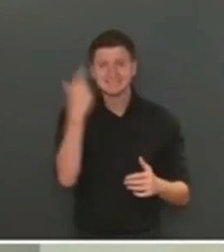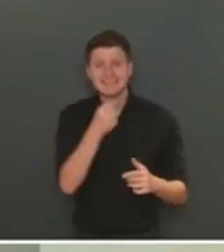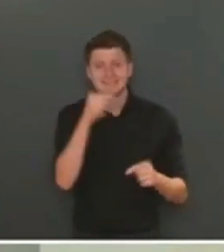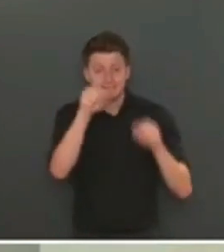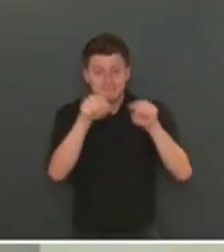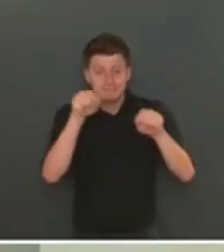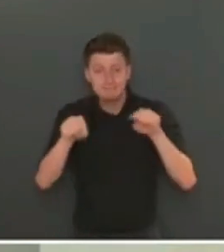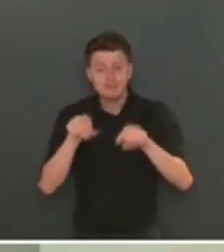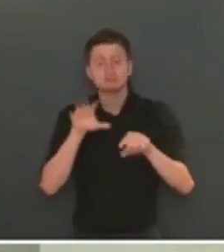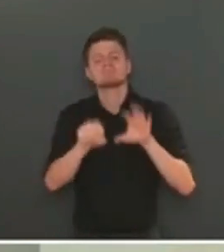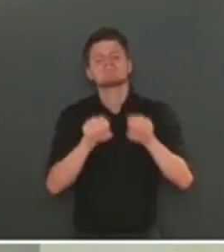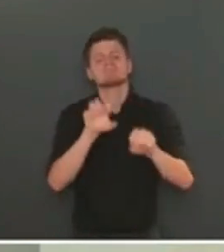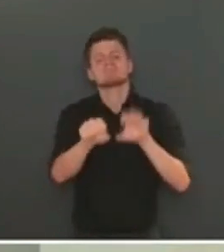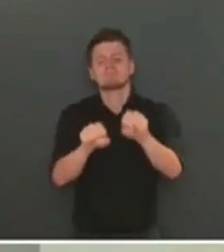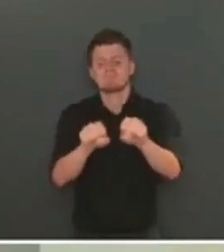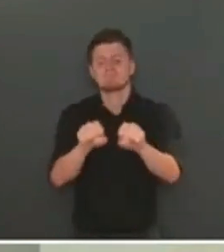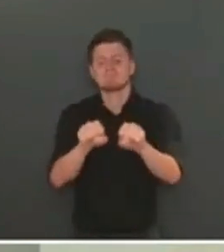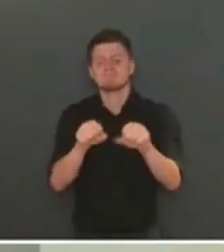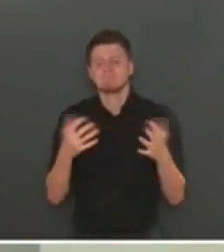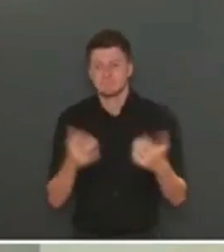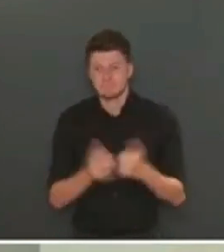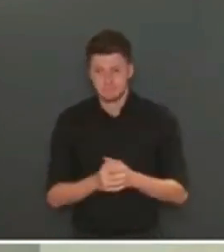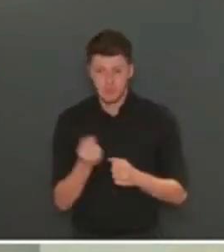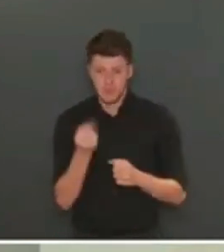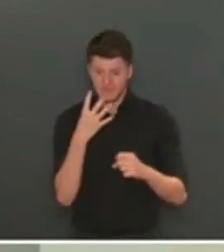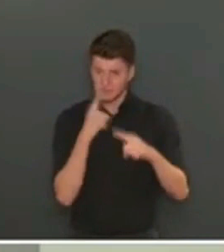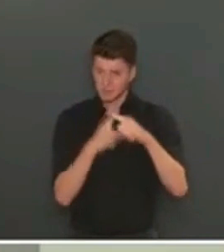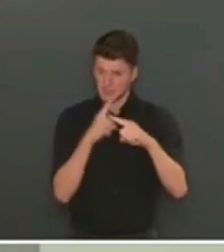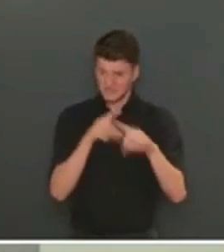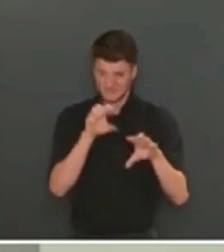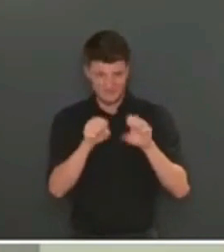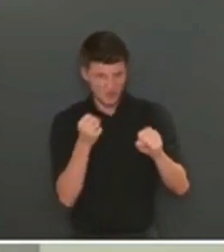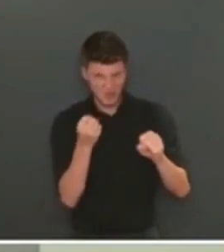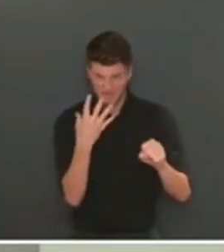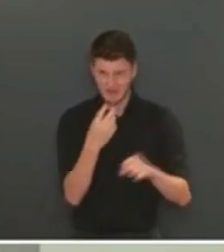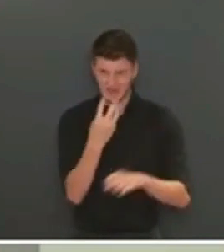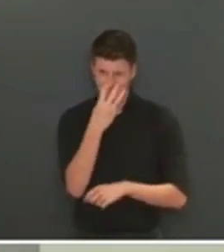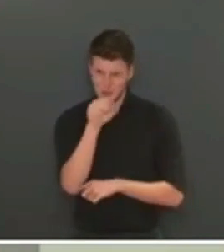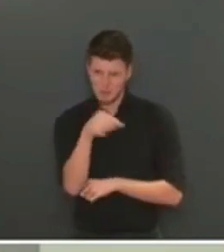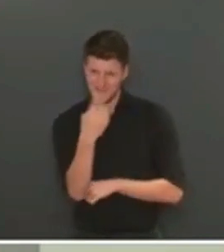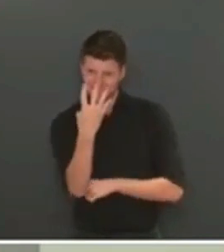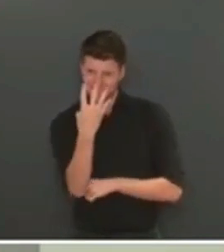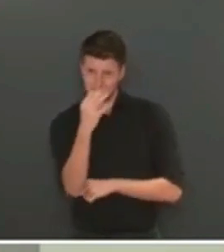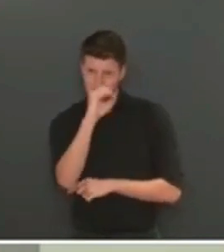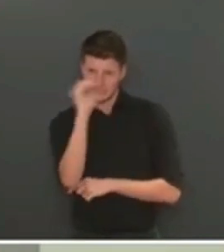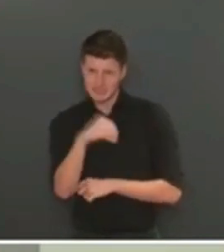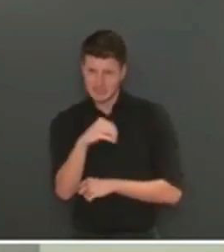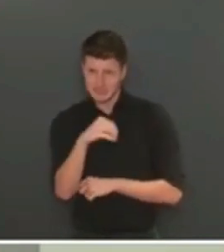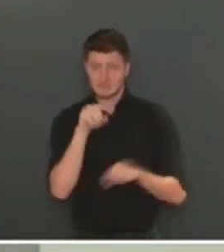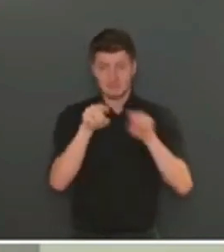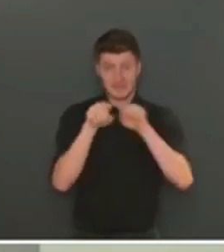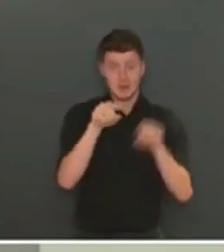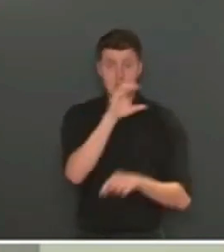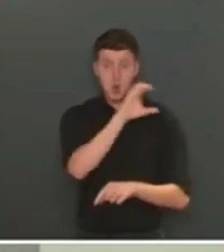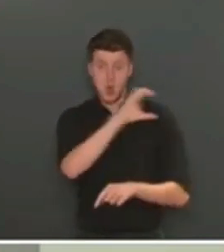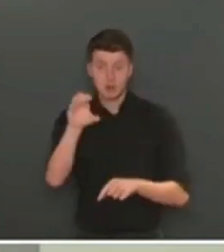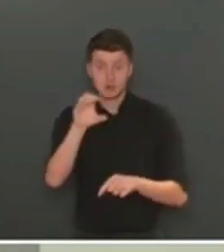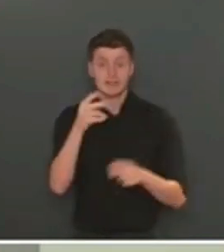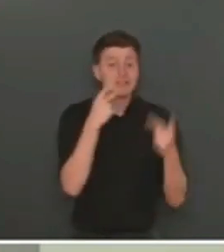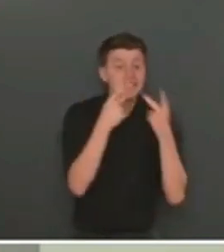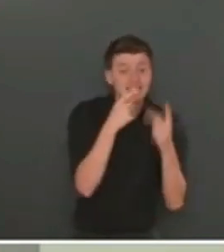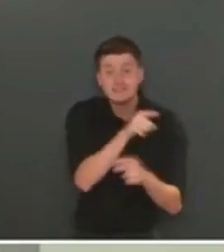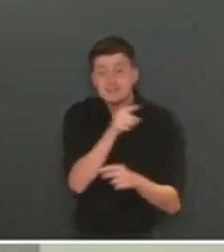دراسية لدراني لدرجة أو للشعر ما يؤلمون